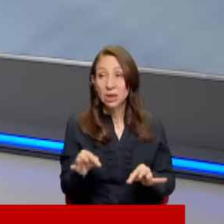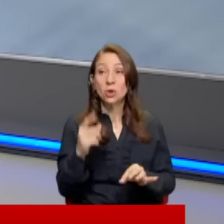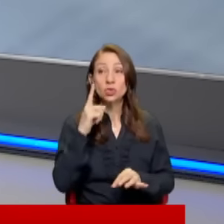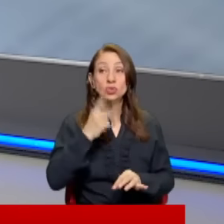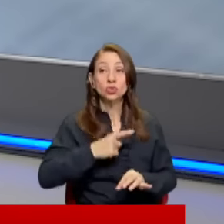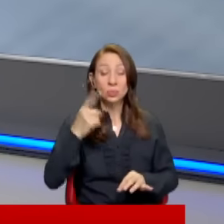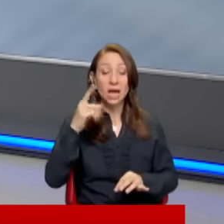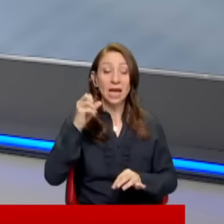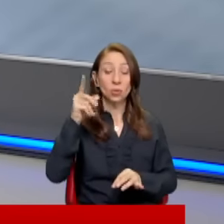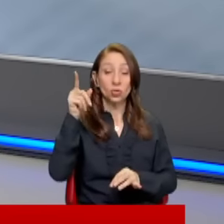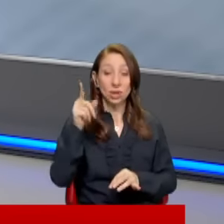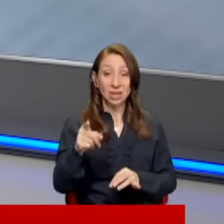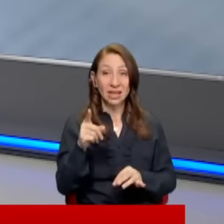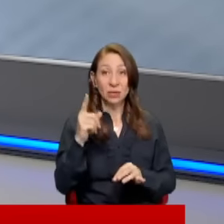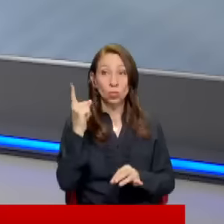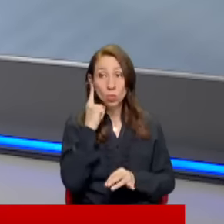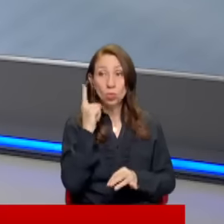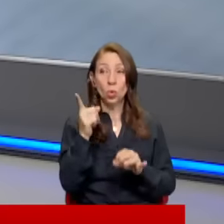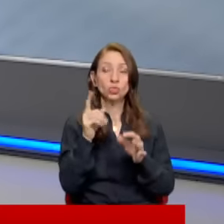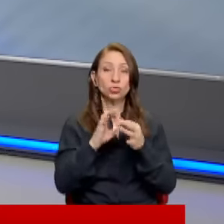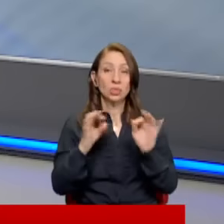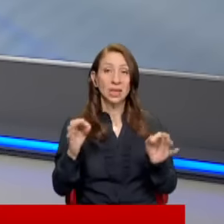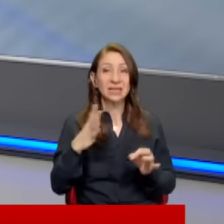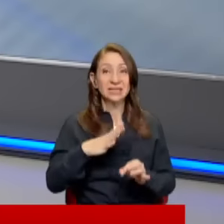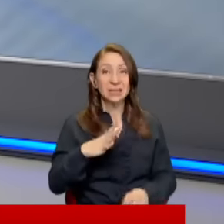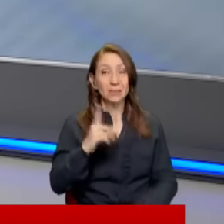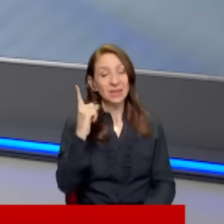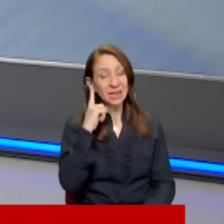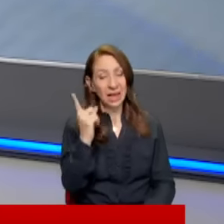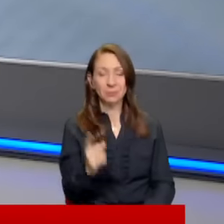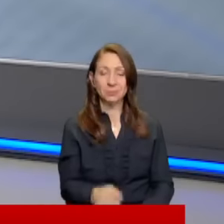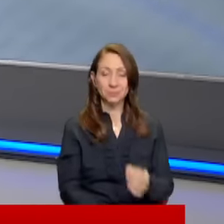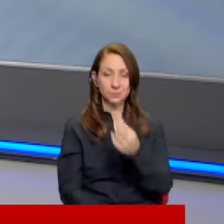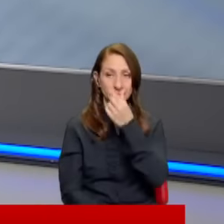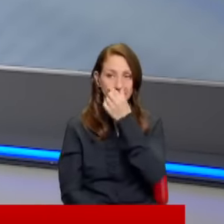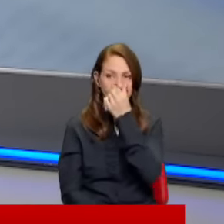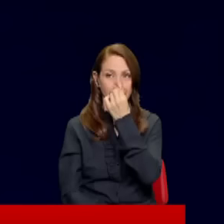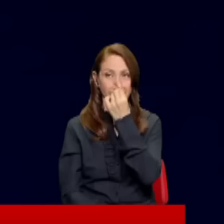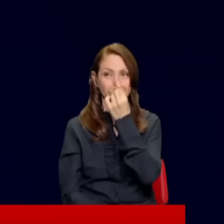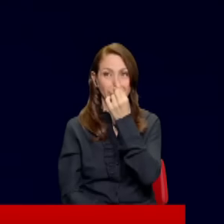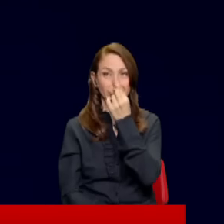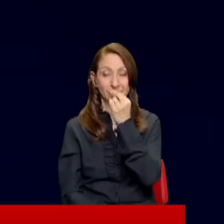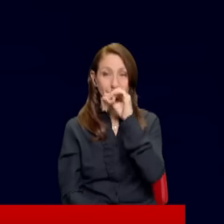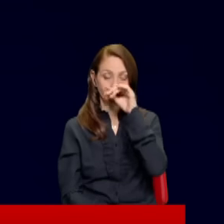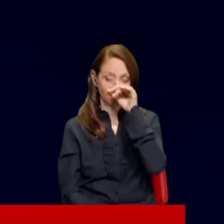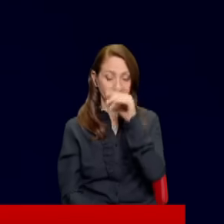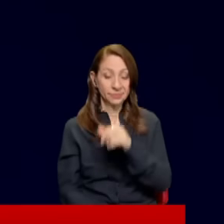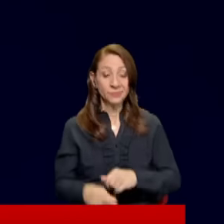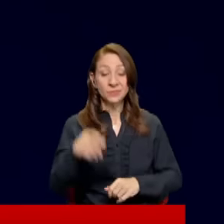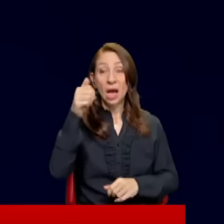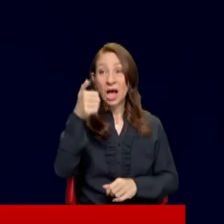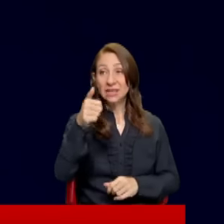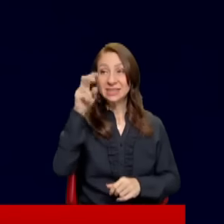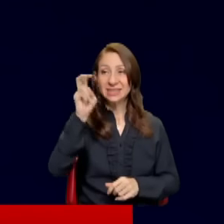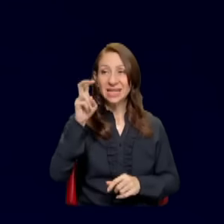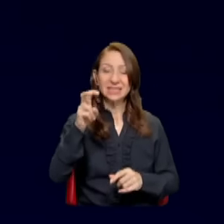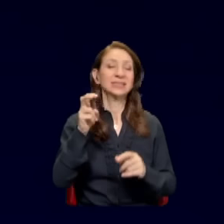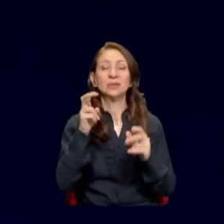Cumhurbaşkanı Erdoğan an işittik O sözleri isterseniz bir dinleyelim 6-8 Ekim